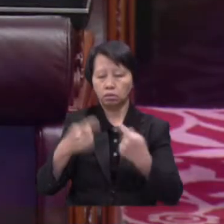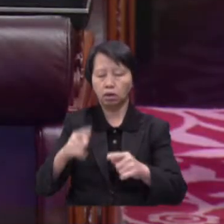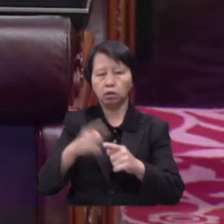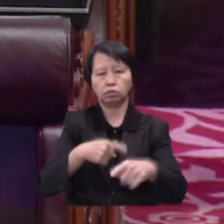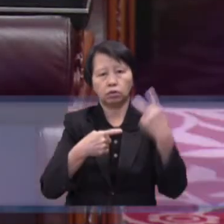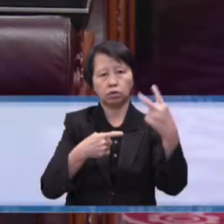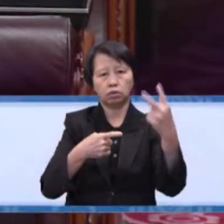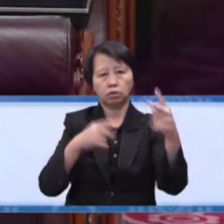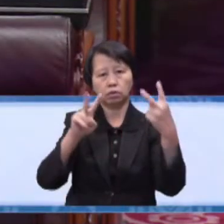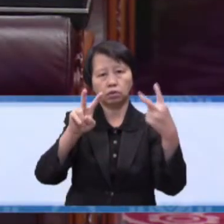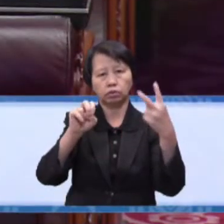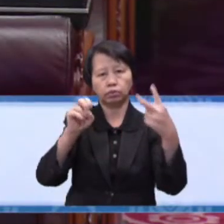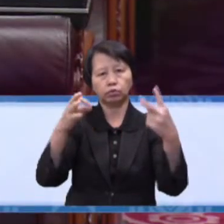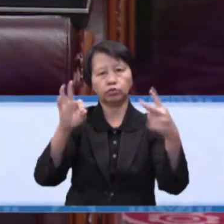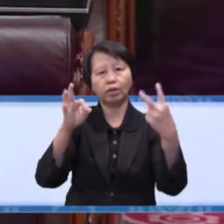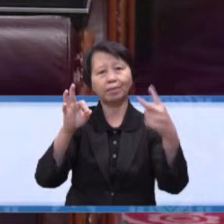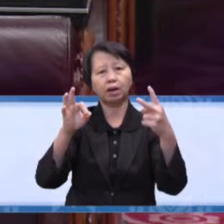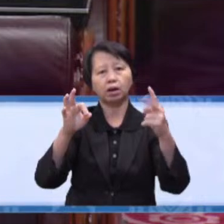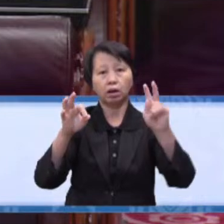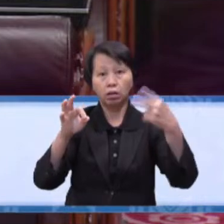Desember tahun 2019